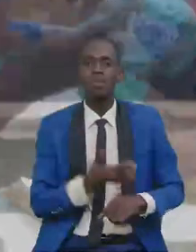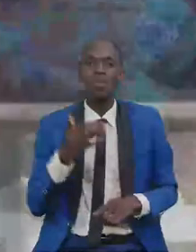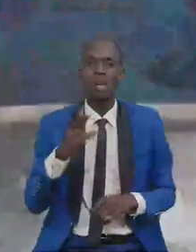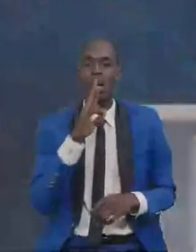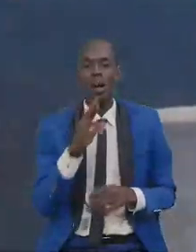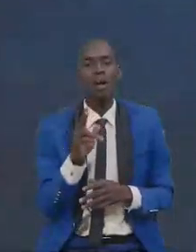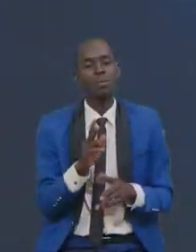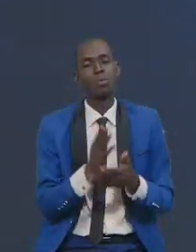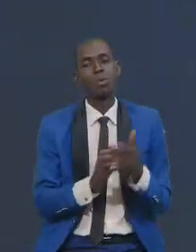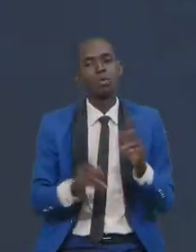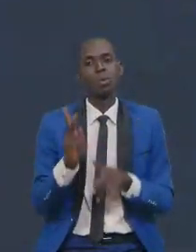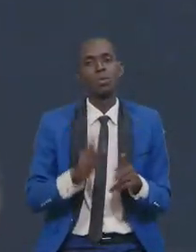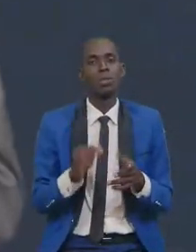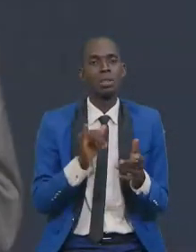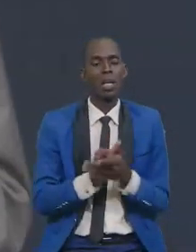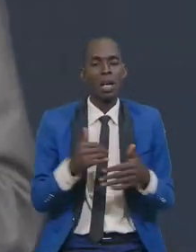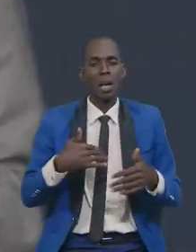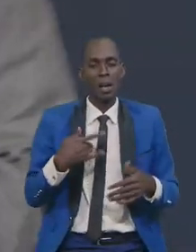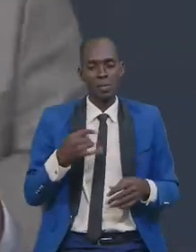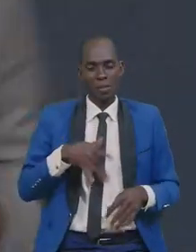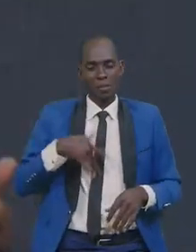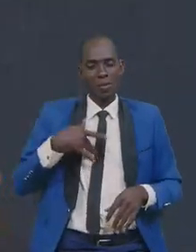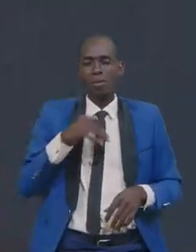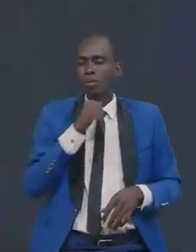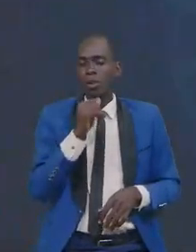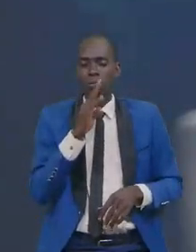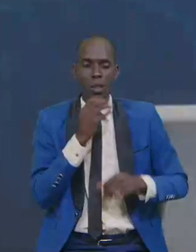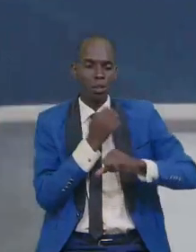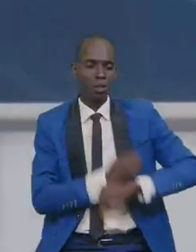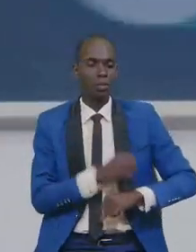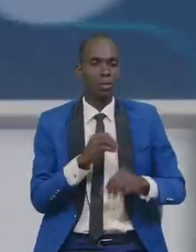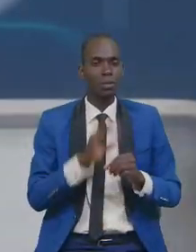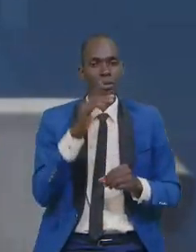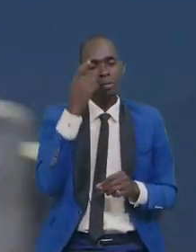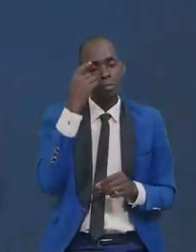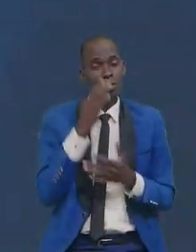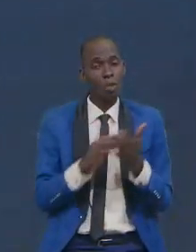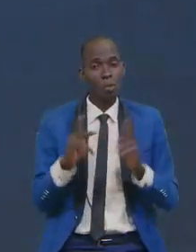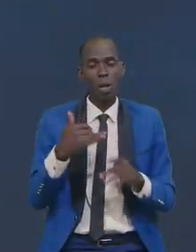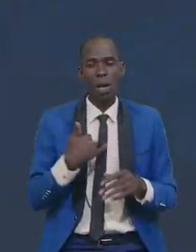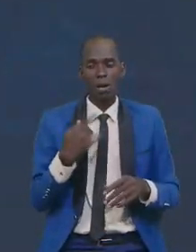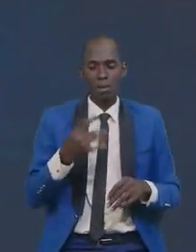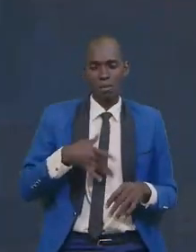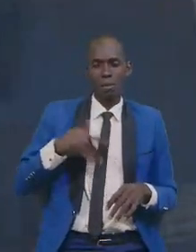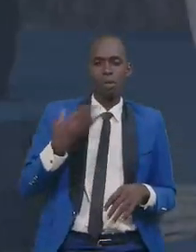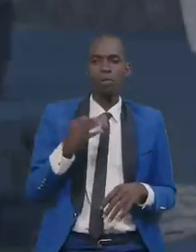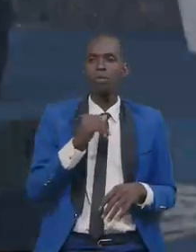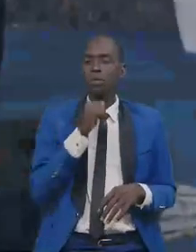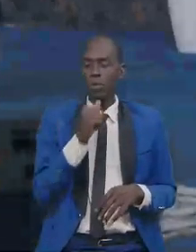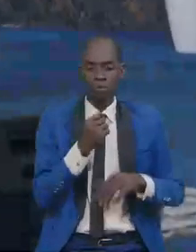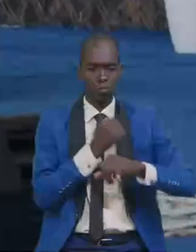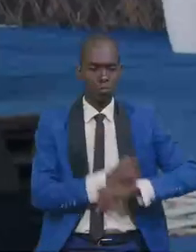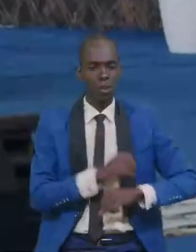Il y a des gens qui trimballent l'insécurité partout. Il y a des gens qui